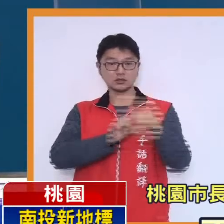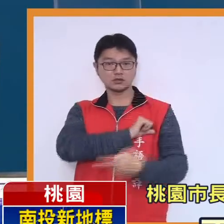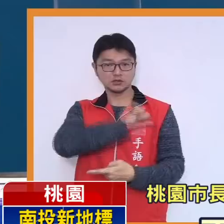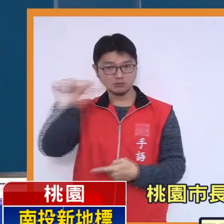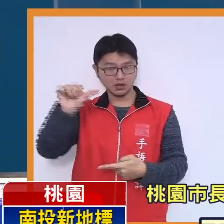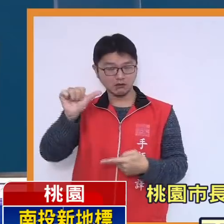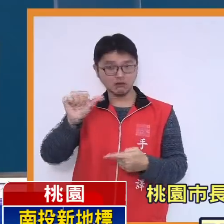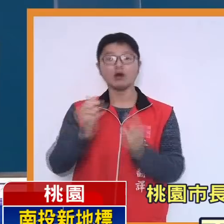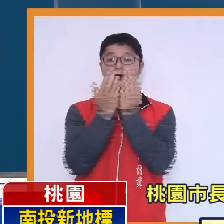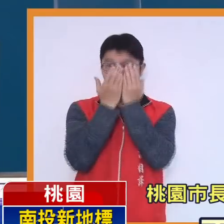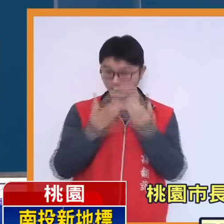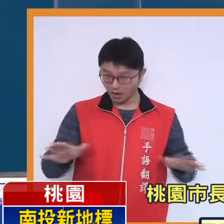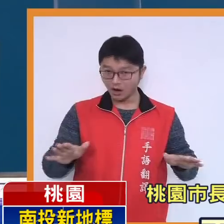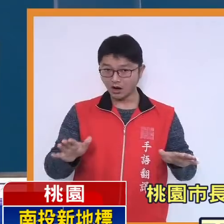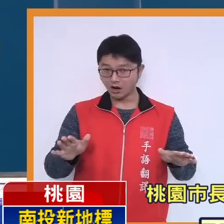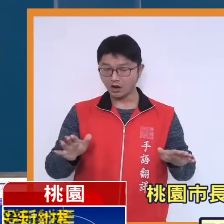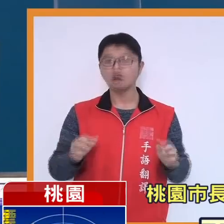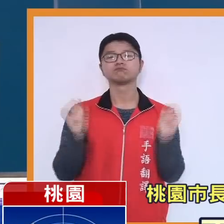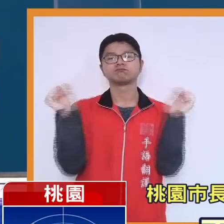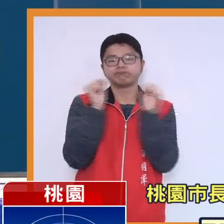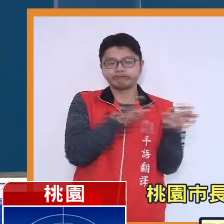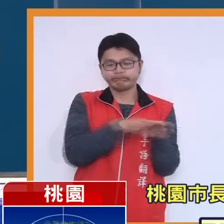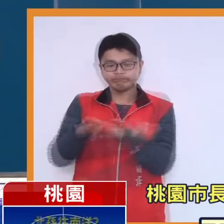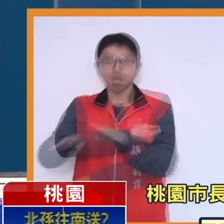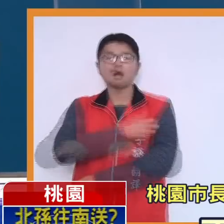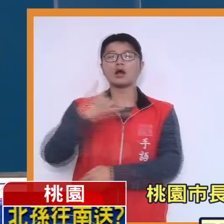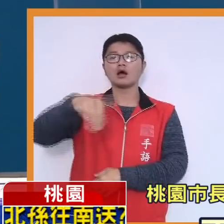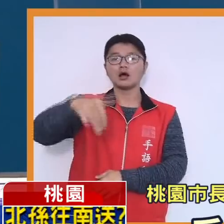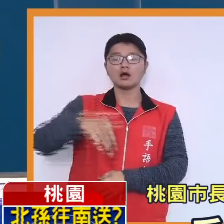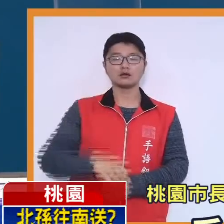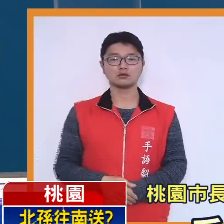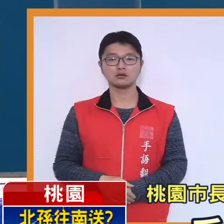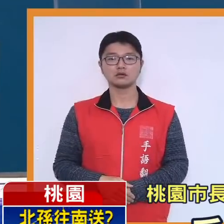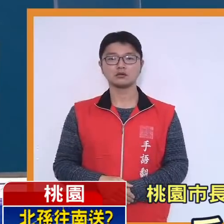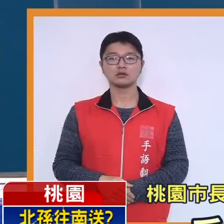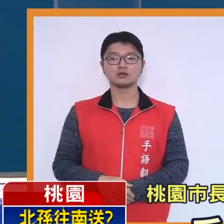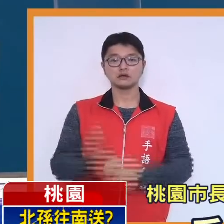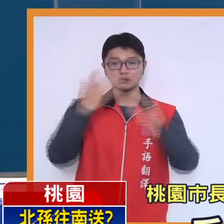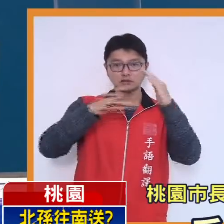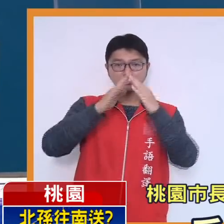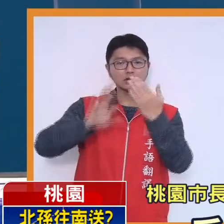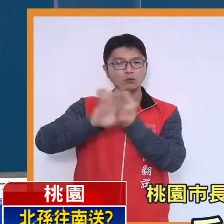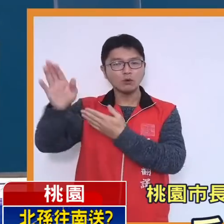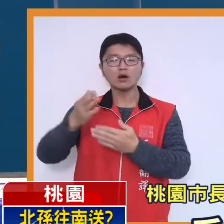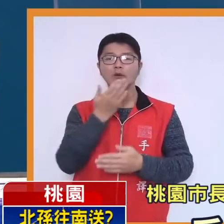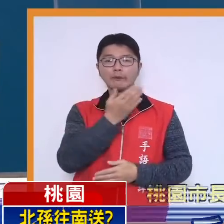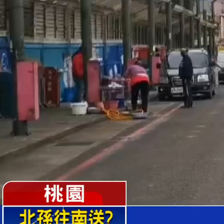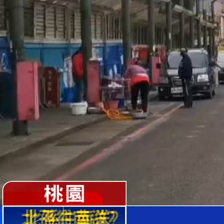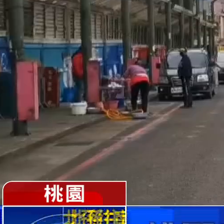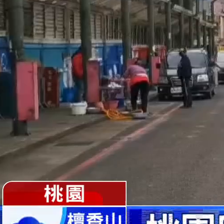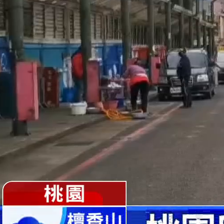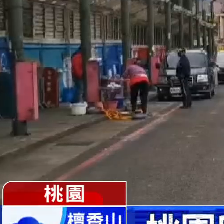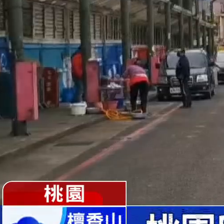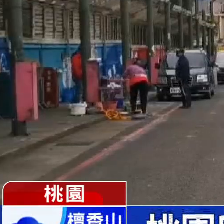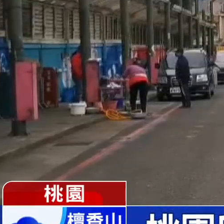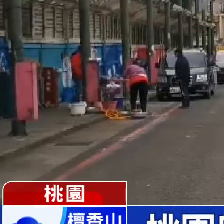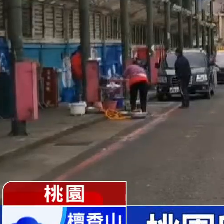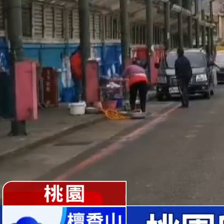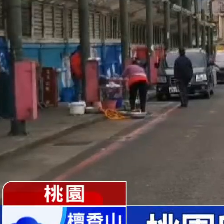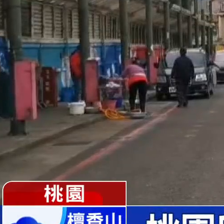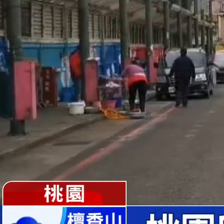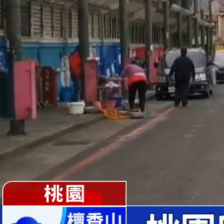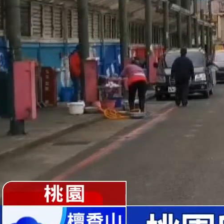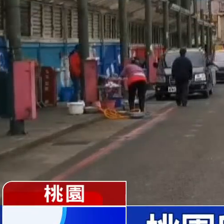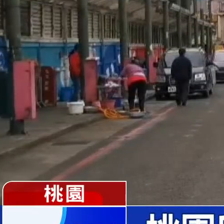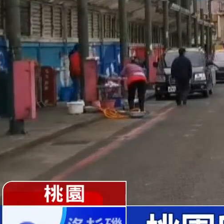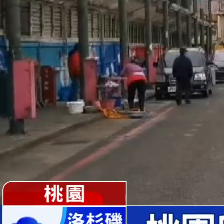课后就直接放寒假，提早一周，户外教学、毕业旅行也同步都停止。 郑文灿表示，全市的